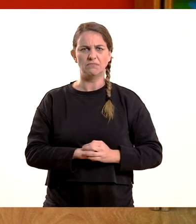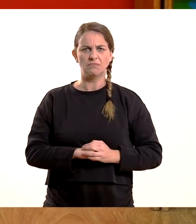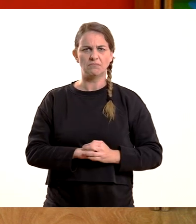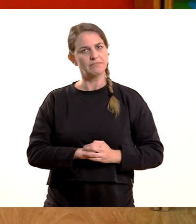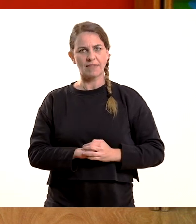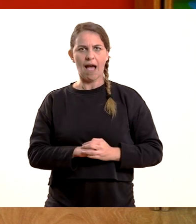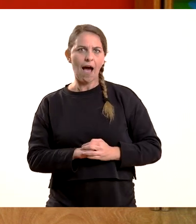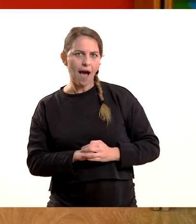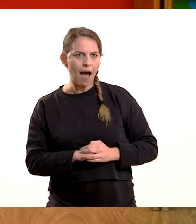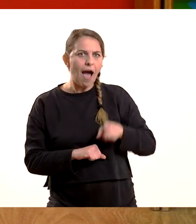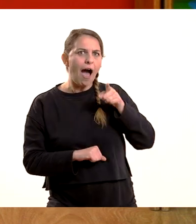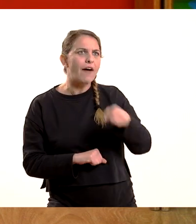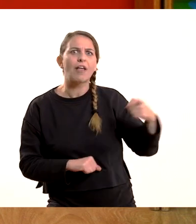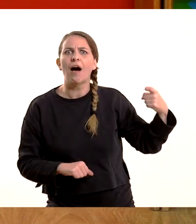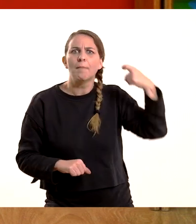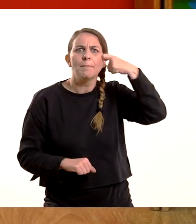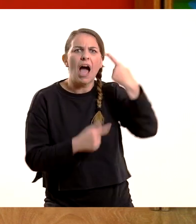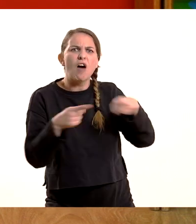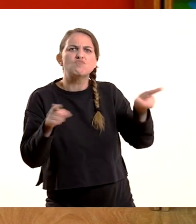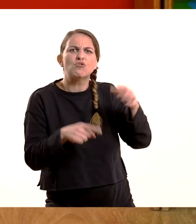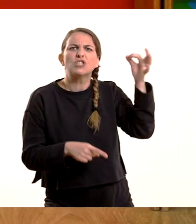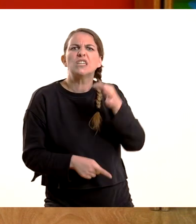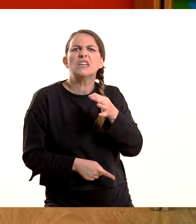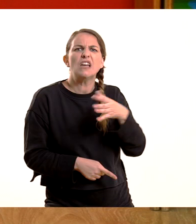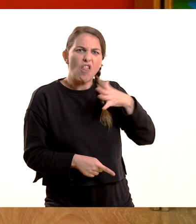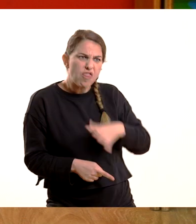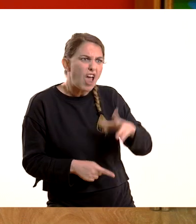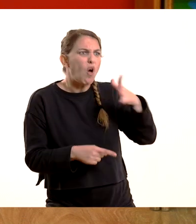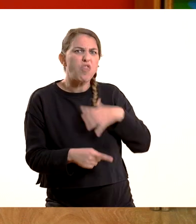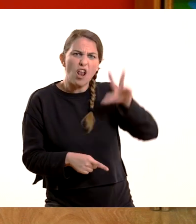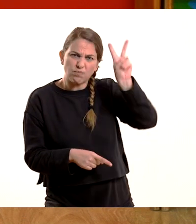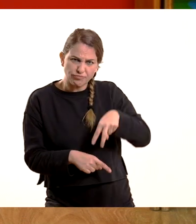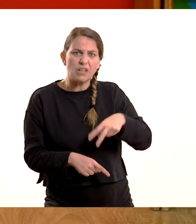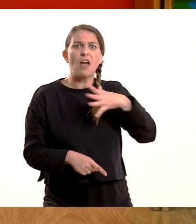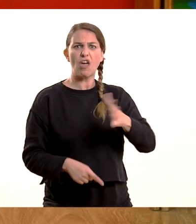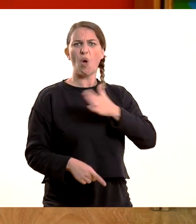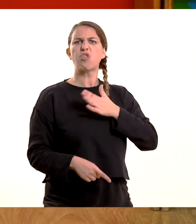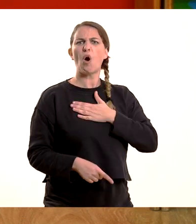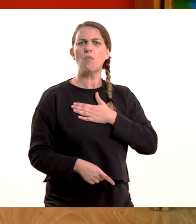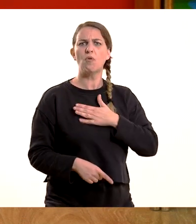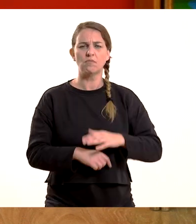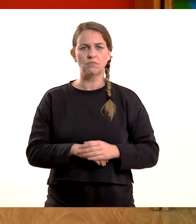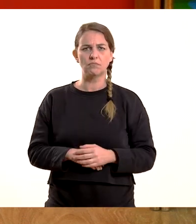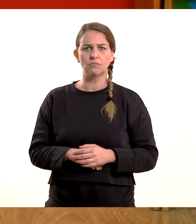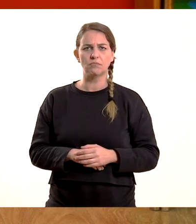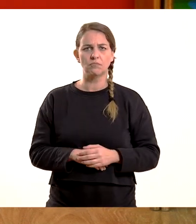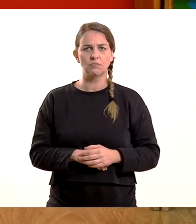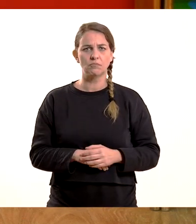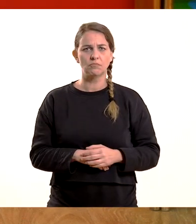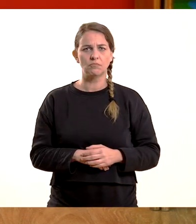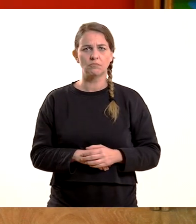«Αχ, τι ωραία μουσική είναι αυτή! Τι ωραίο τραγούδι! Το θέλω! Το θέλω! Θέλω να γίνει δικό μου!»